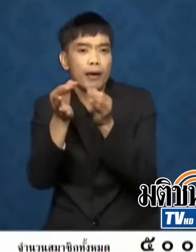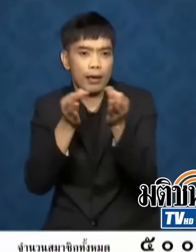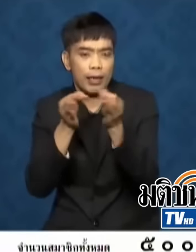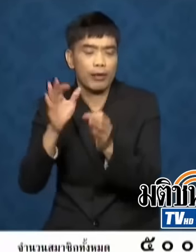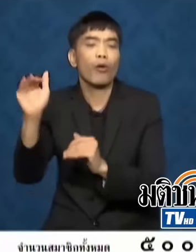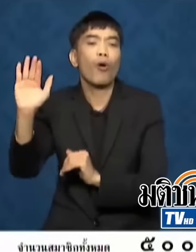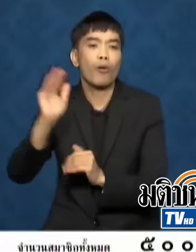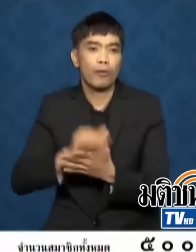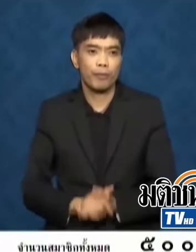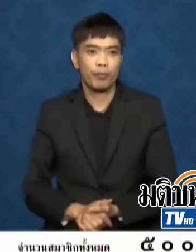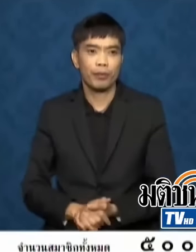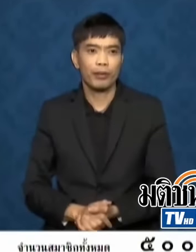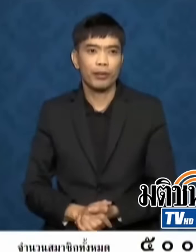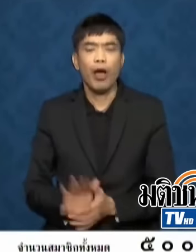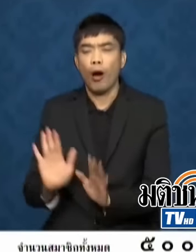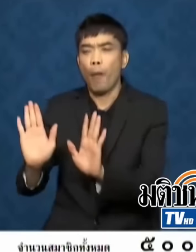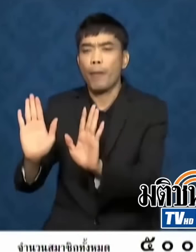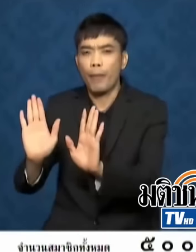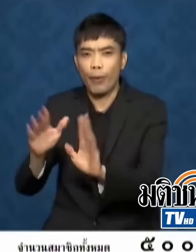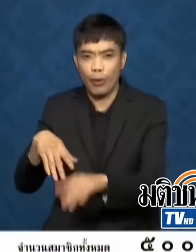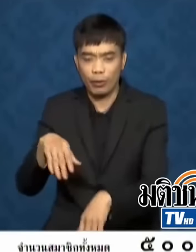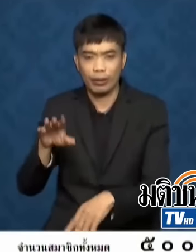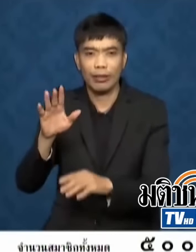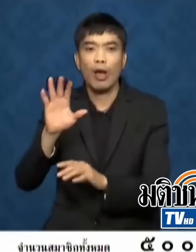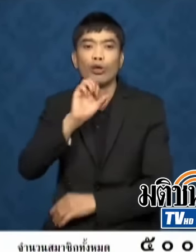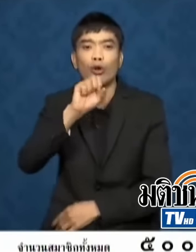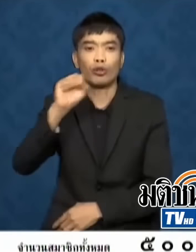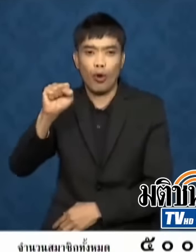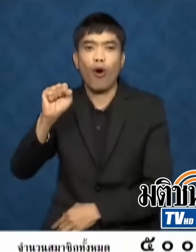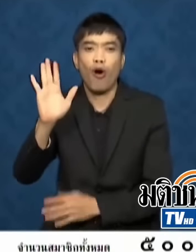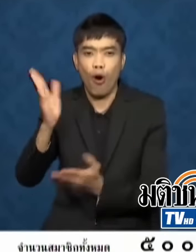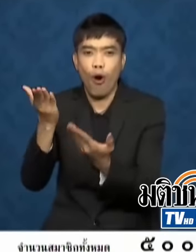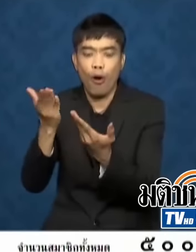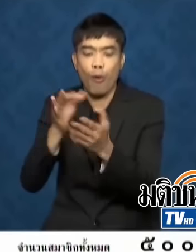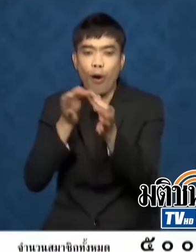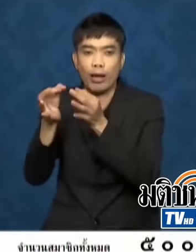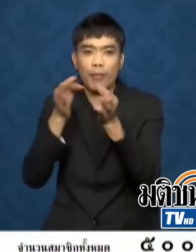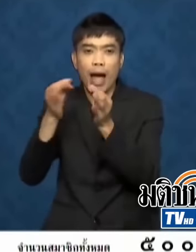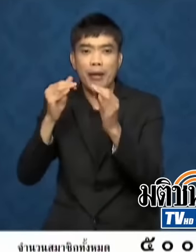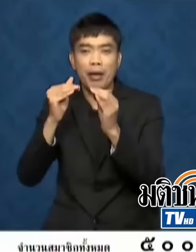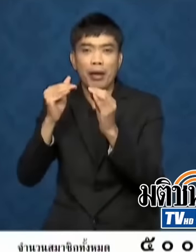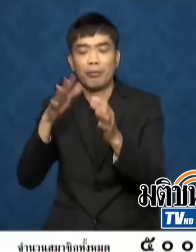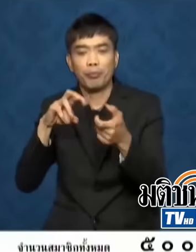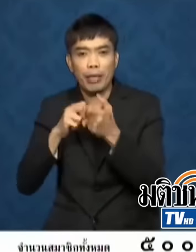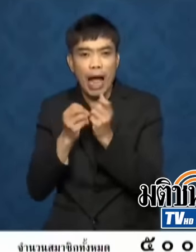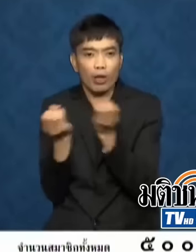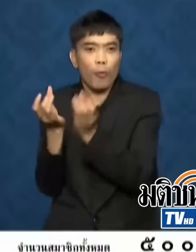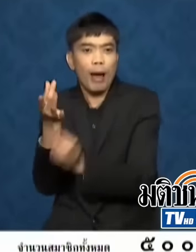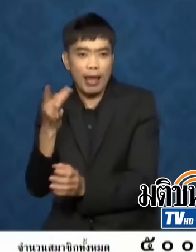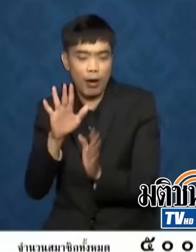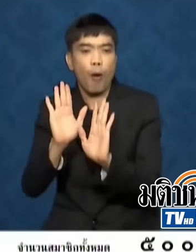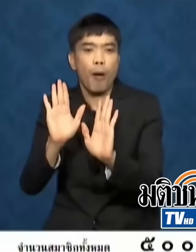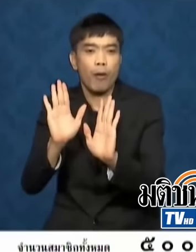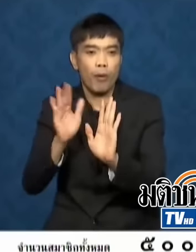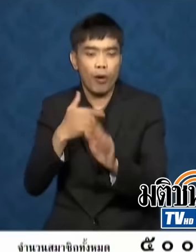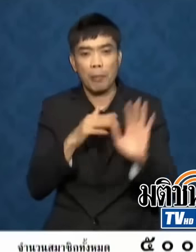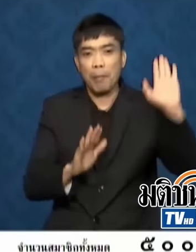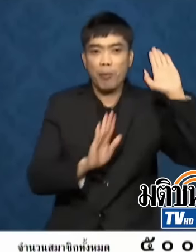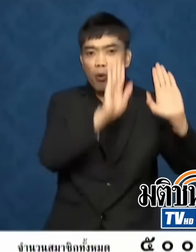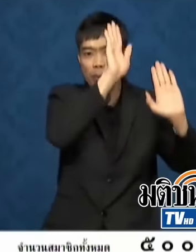ได้ทำคุณณัฐวุฒิผมคิดว่าพอนะครับท่านได้อธิบายมาพอสมควรนะครับเดี๋ยวจะมีประท้วงอย่างนี้